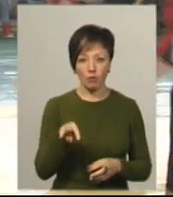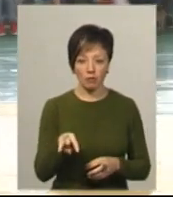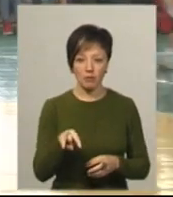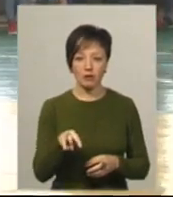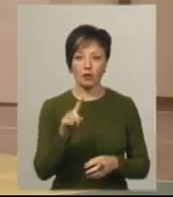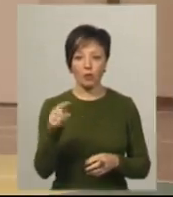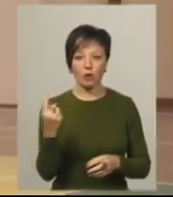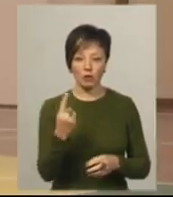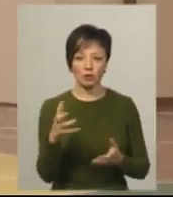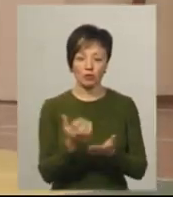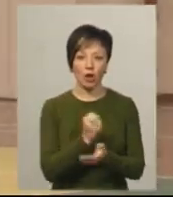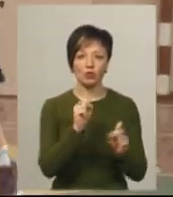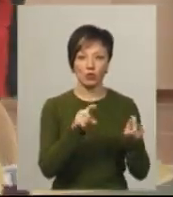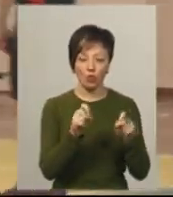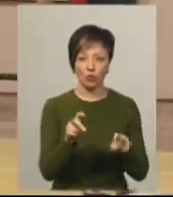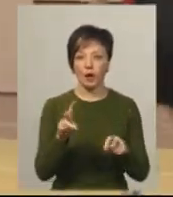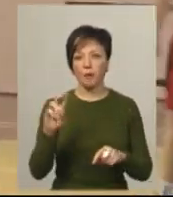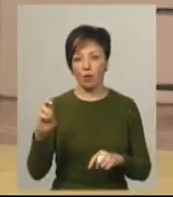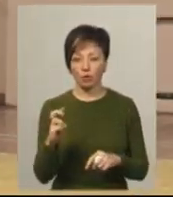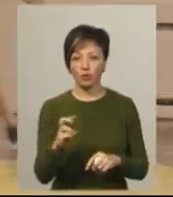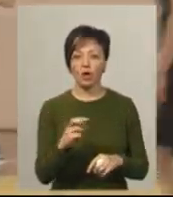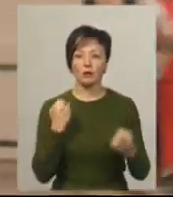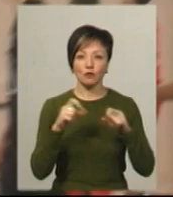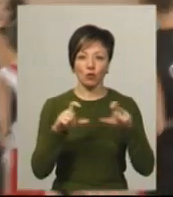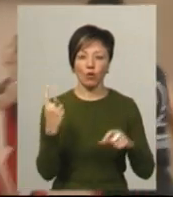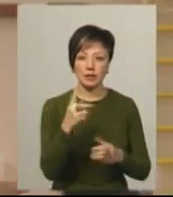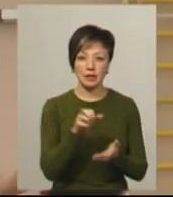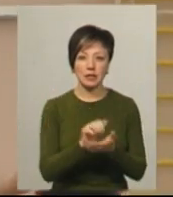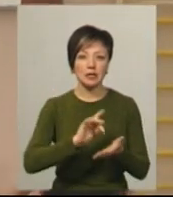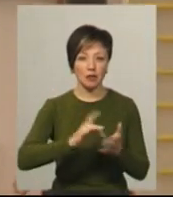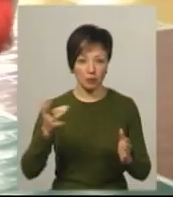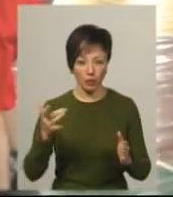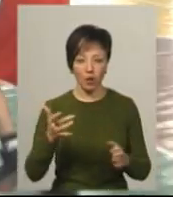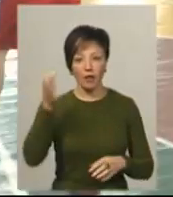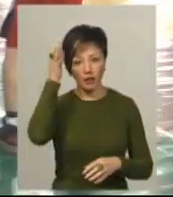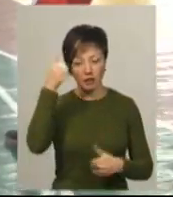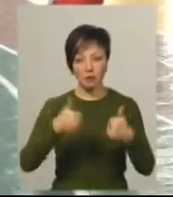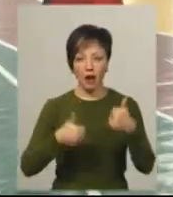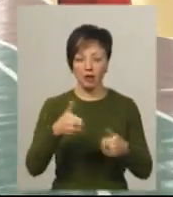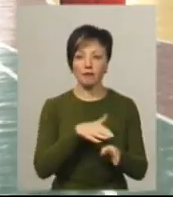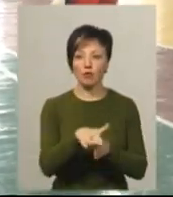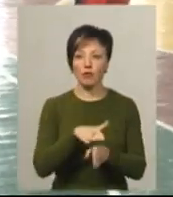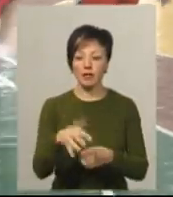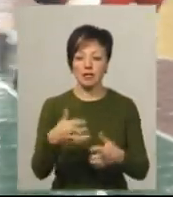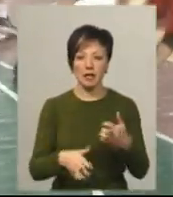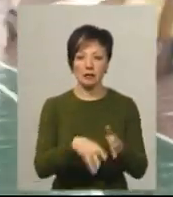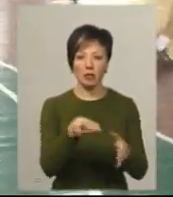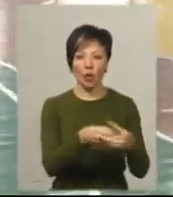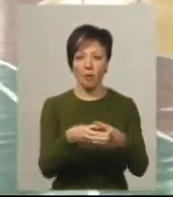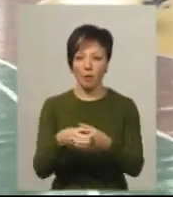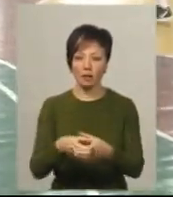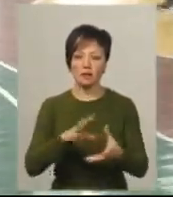номер 1 здобула золото та бронзу. ДЮСШ номер 1 виборола срібло. Нагадаю, змагання відбувалися серед збірних